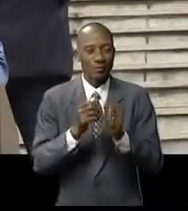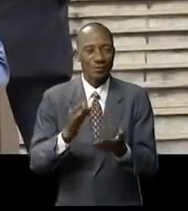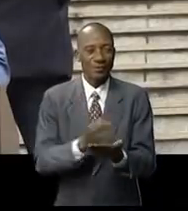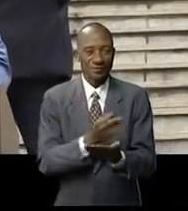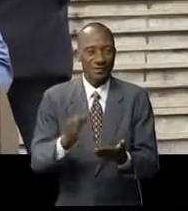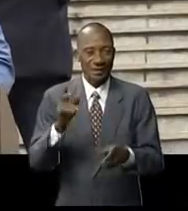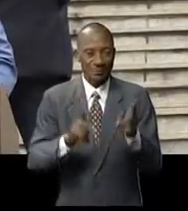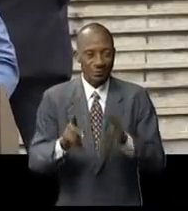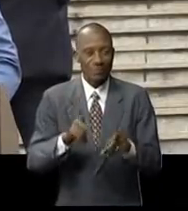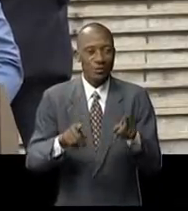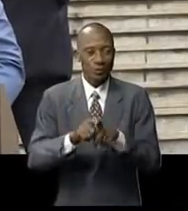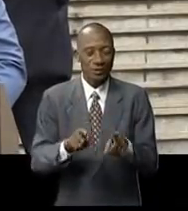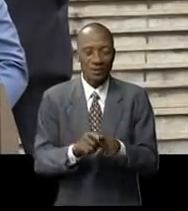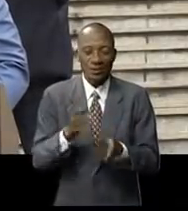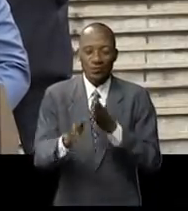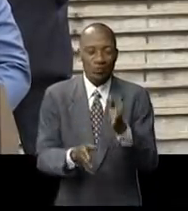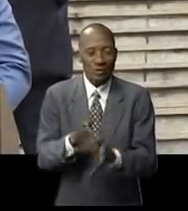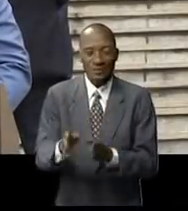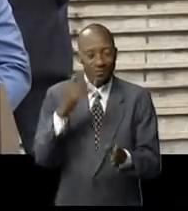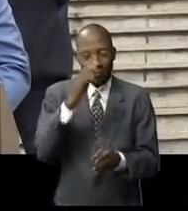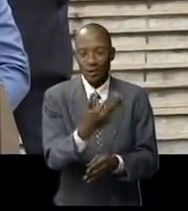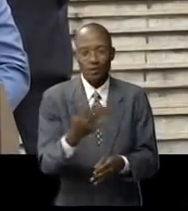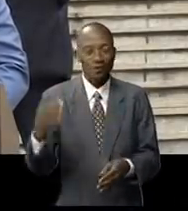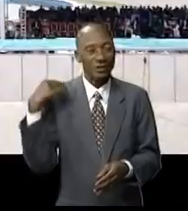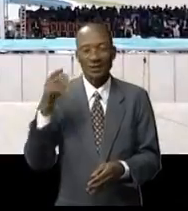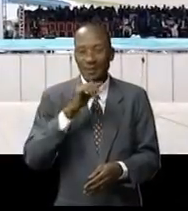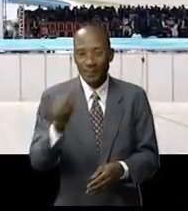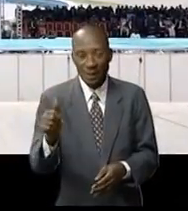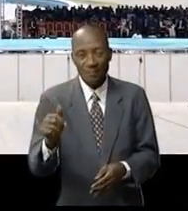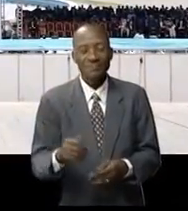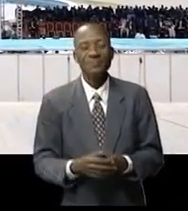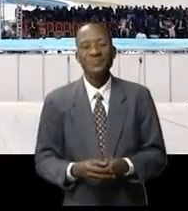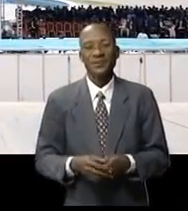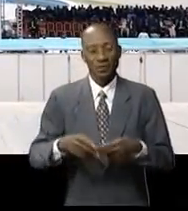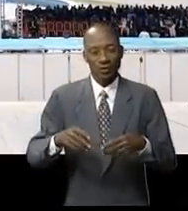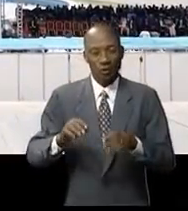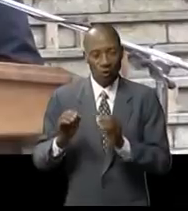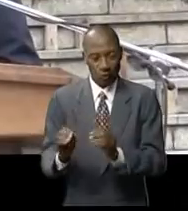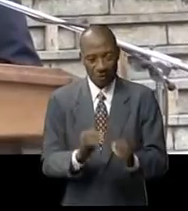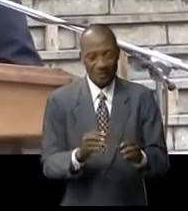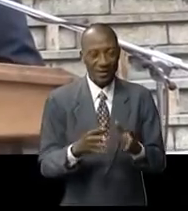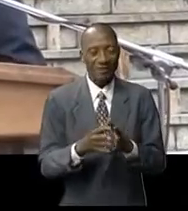publics lancée par le chef de l'État, Félix-Antoine Tshisekedi Tshilombo, au Palais du Peuple. Cette